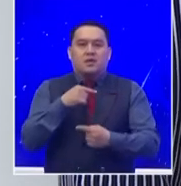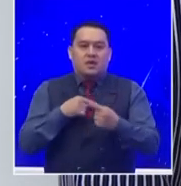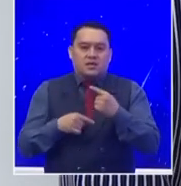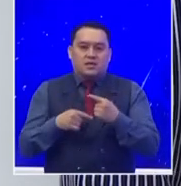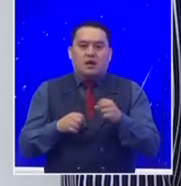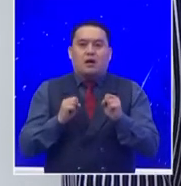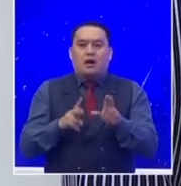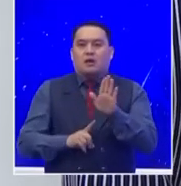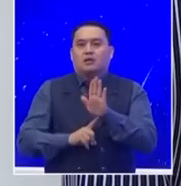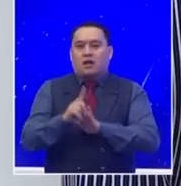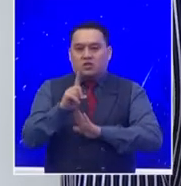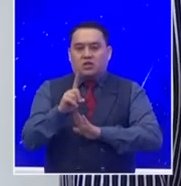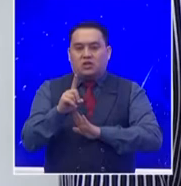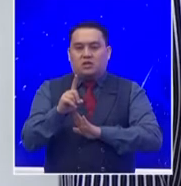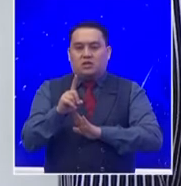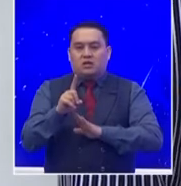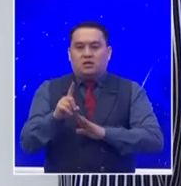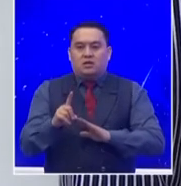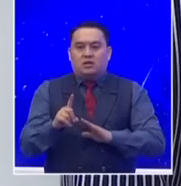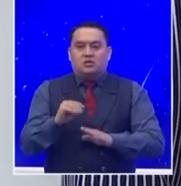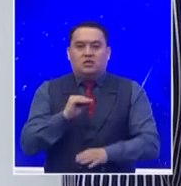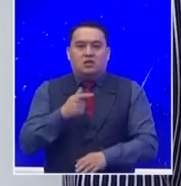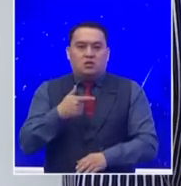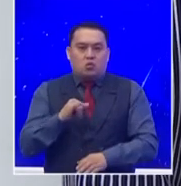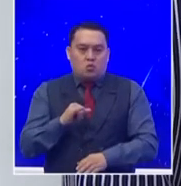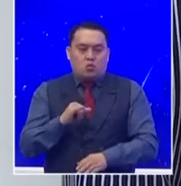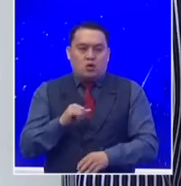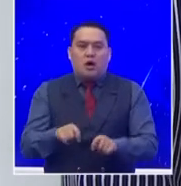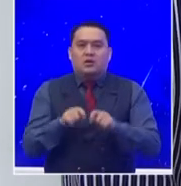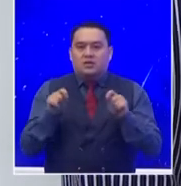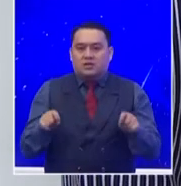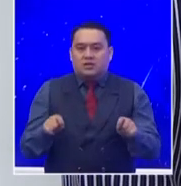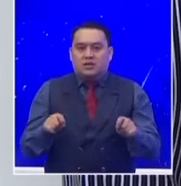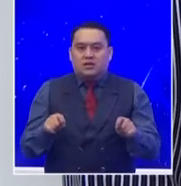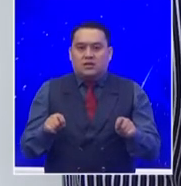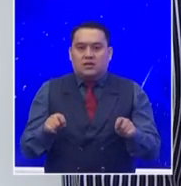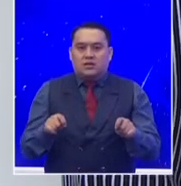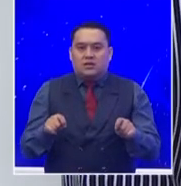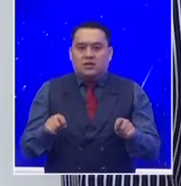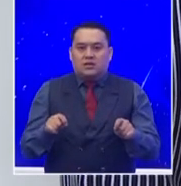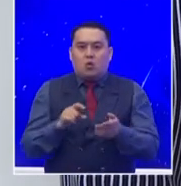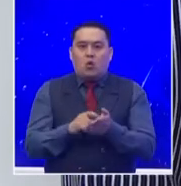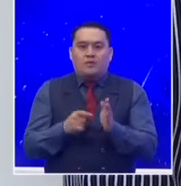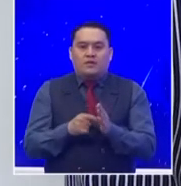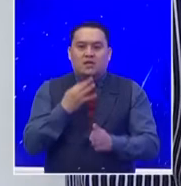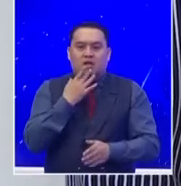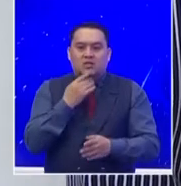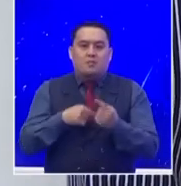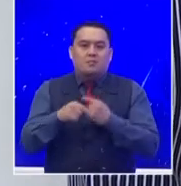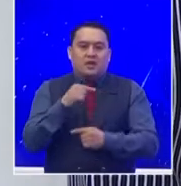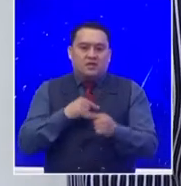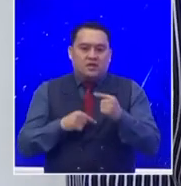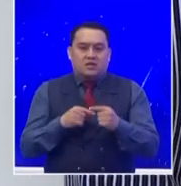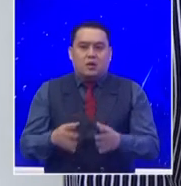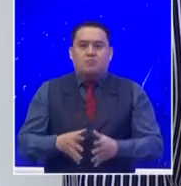как начинать бизнес. И вот стартап Академия ЖУГУ, при которой недавно открылся офис Национальной палаты предпринимателей,